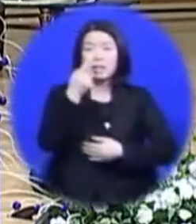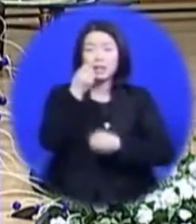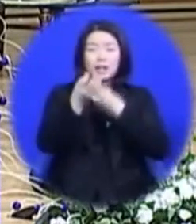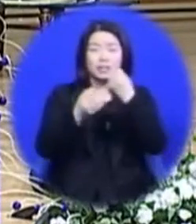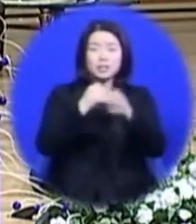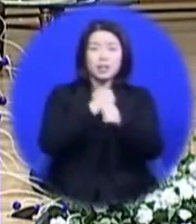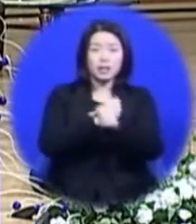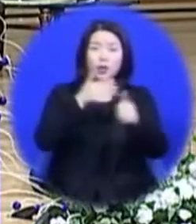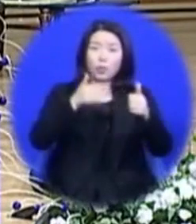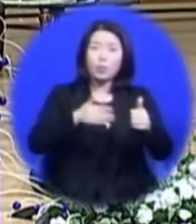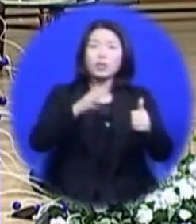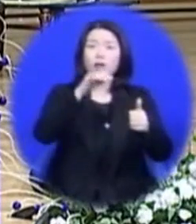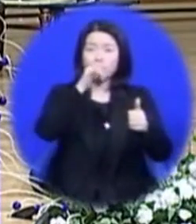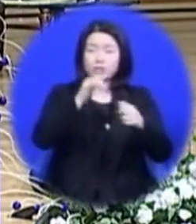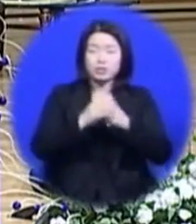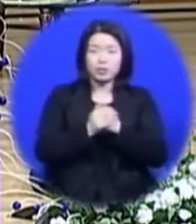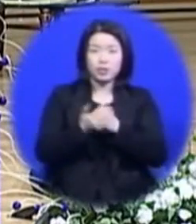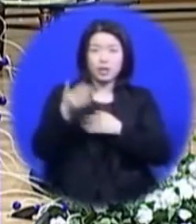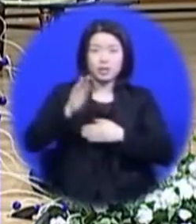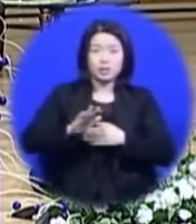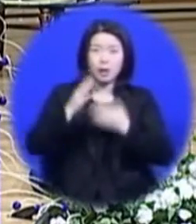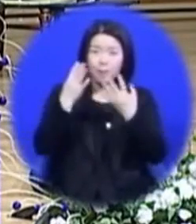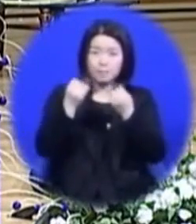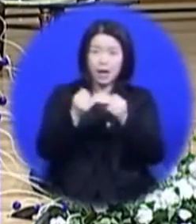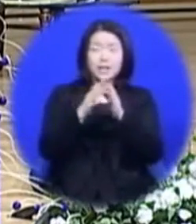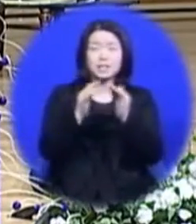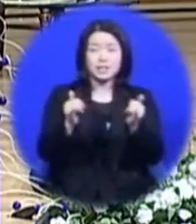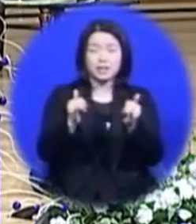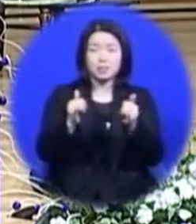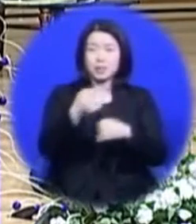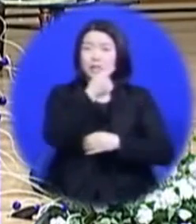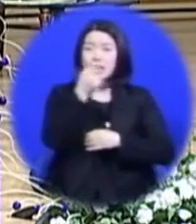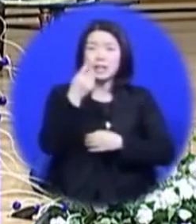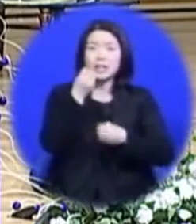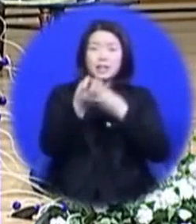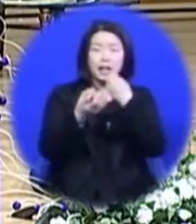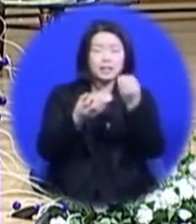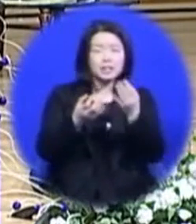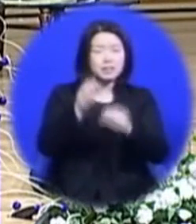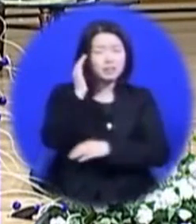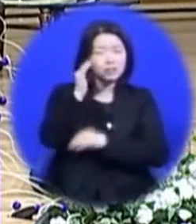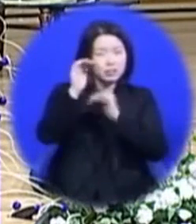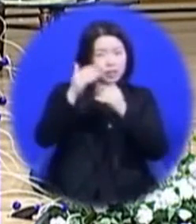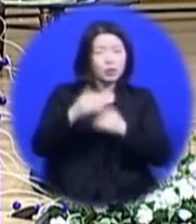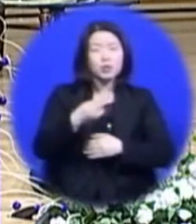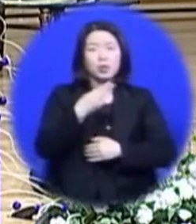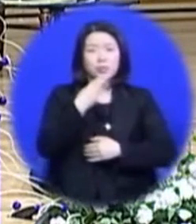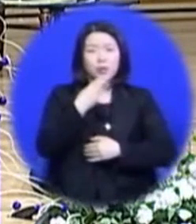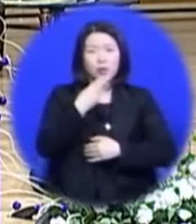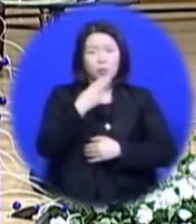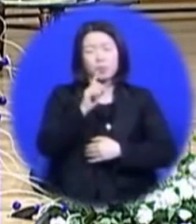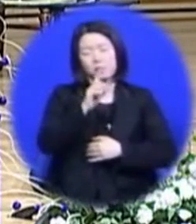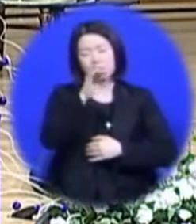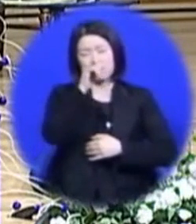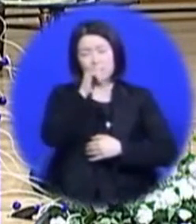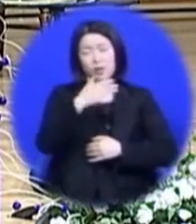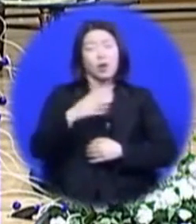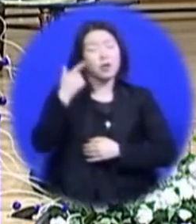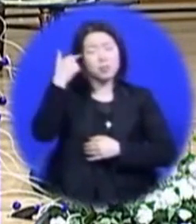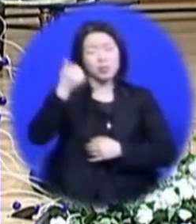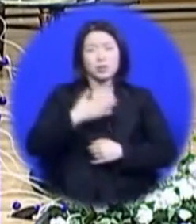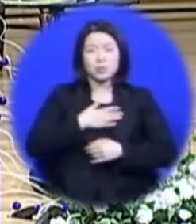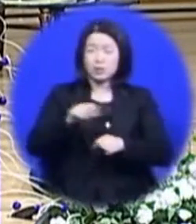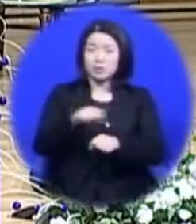권해드립니다. 그런데 많은 분들이 간증거리가 없다는 답답함을 토로합니다. 목사님, 저는 특별한